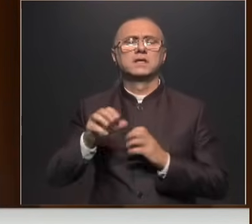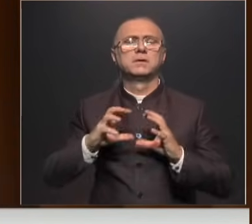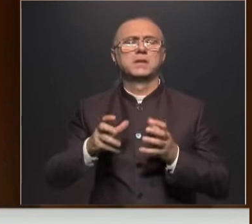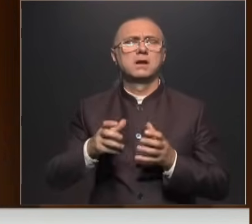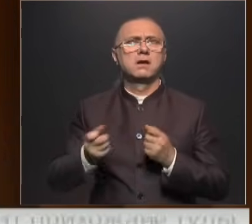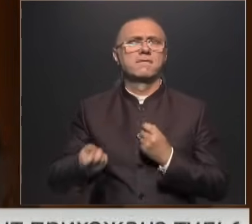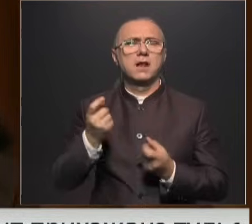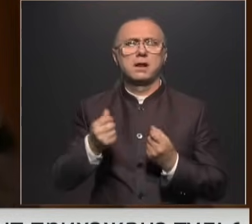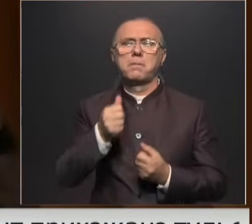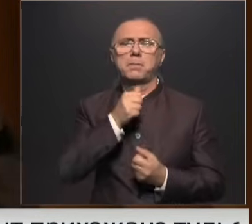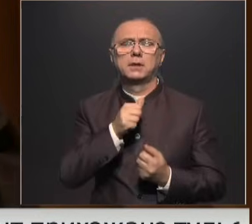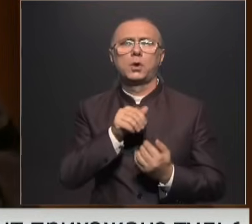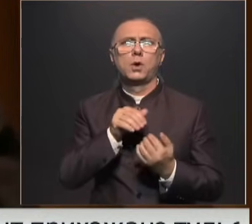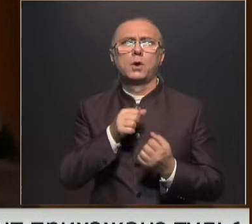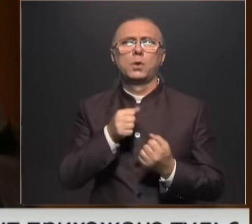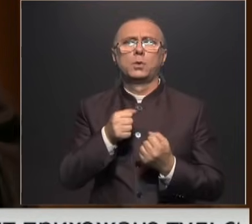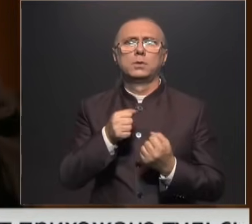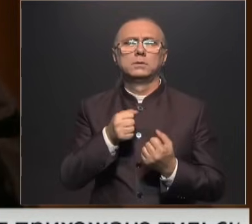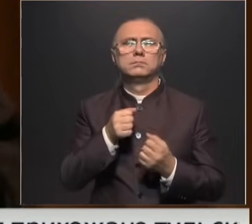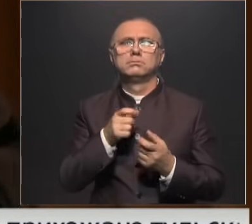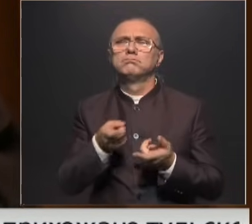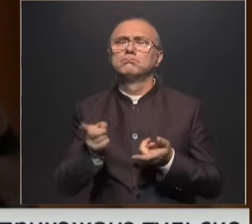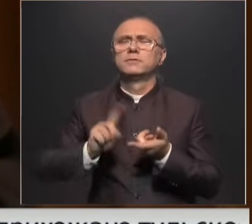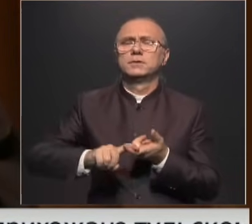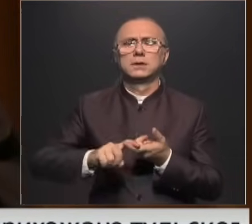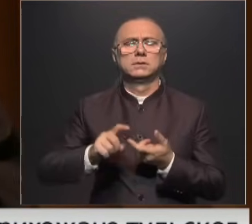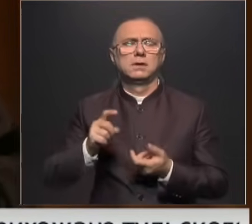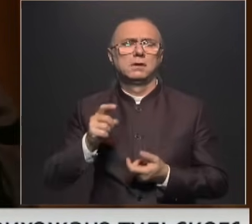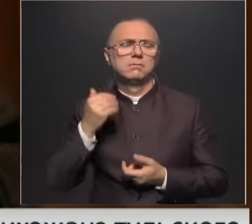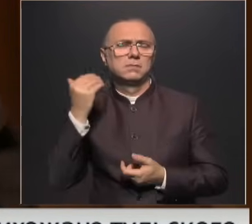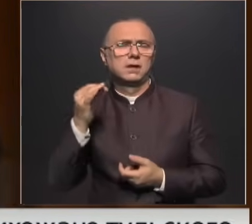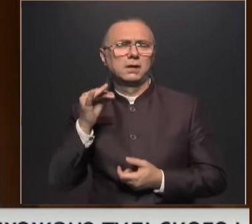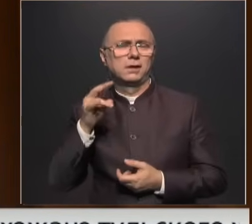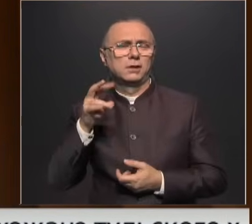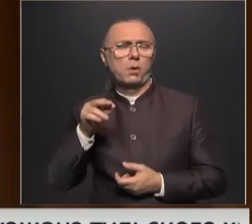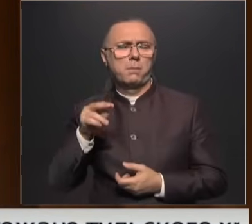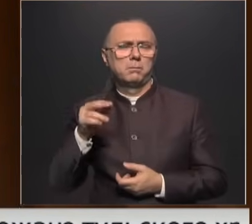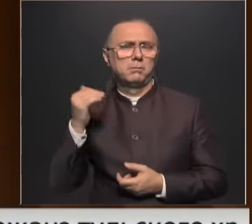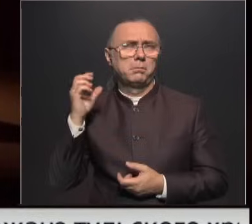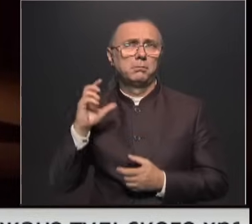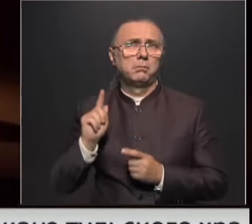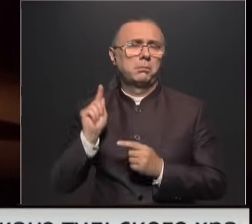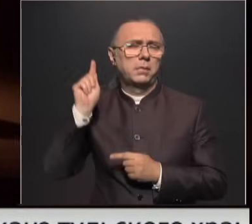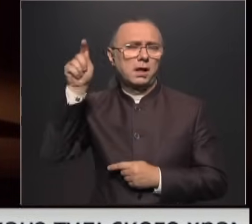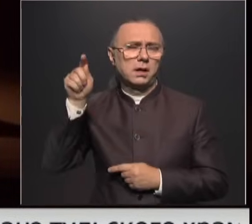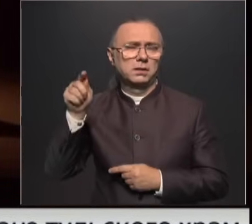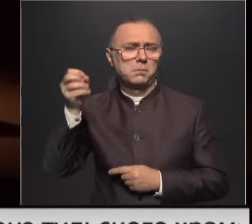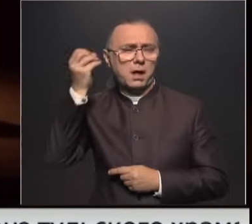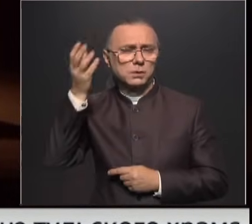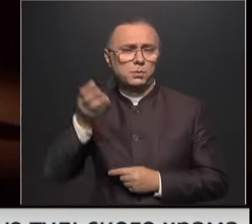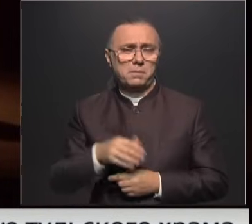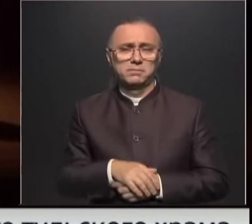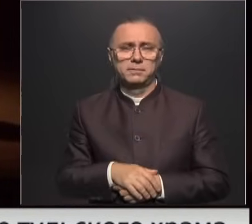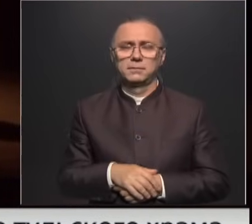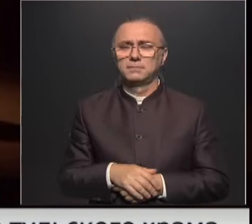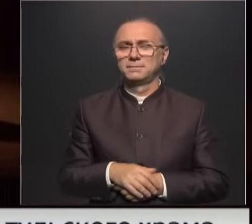даже попытки установить контакт якобы с инопланетным разумом. Что же такое уфология? Во-первых, в